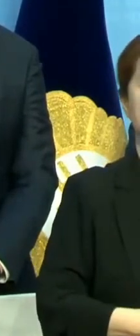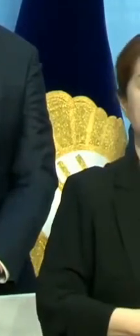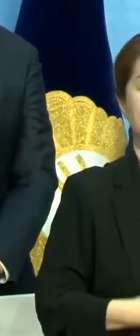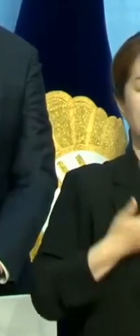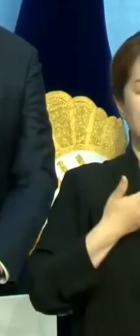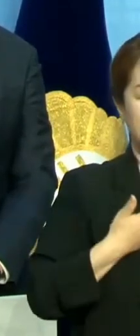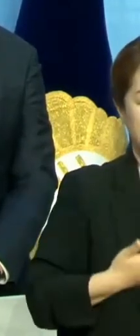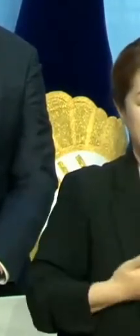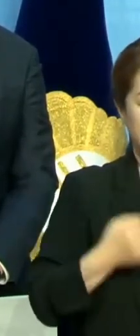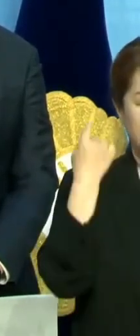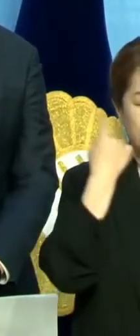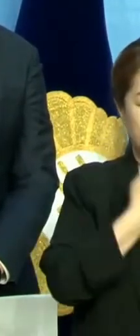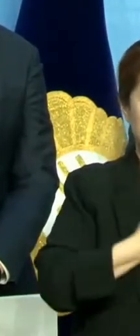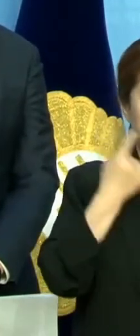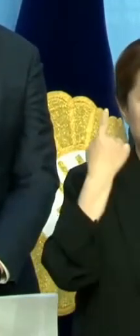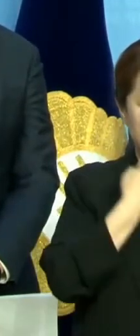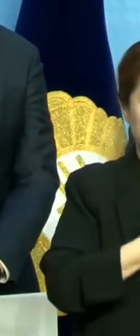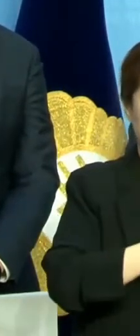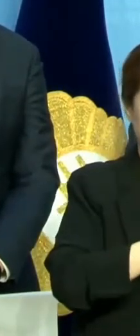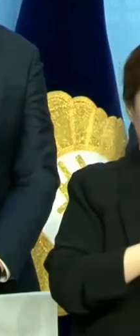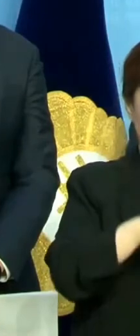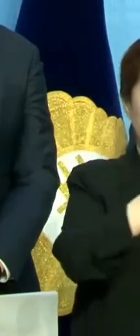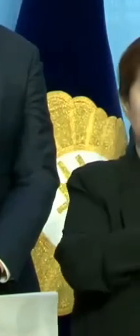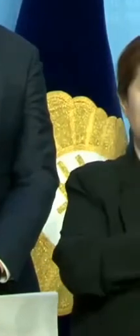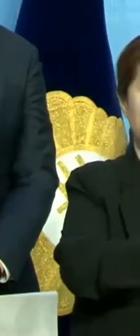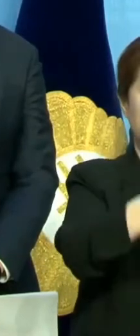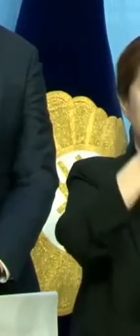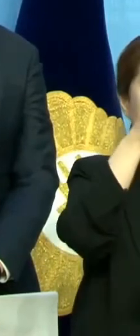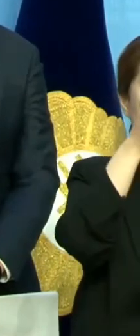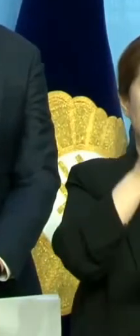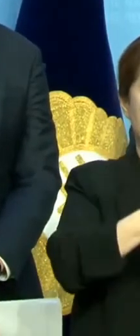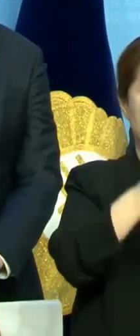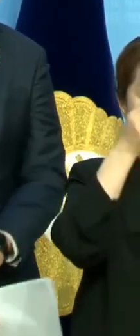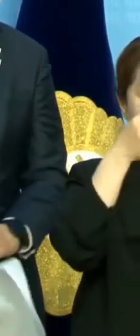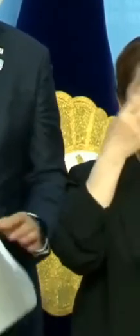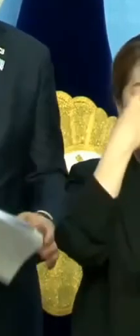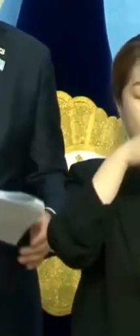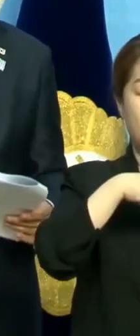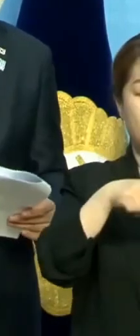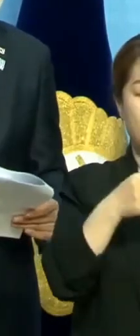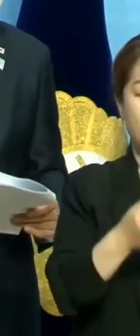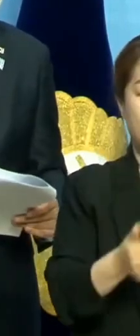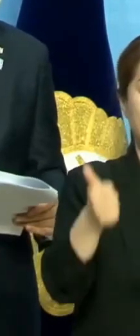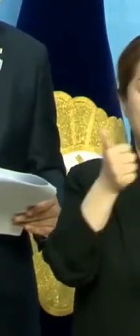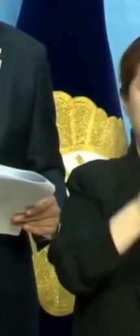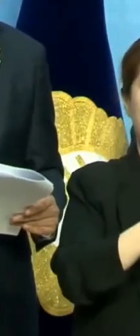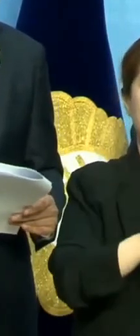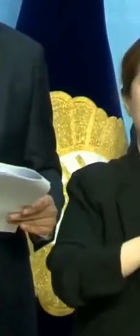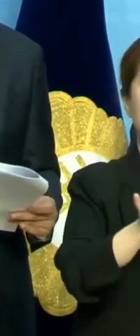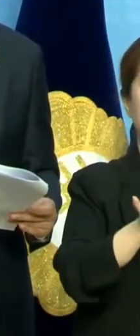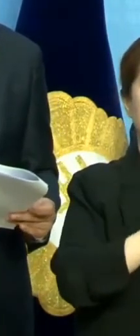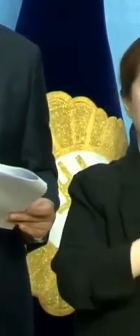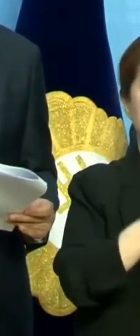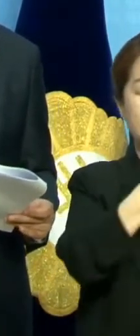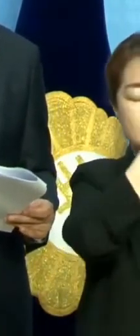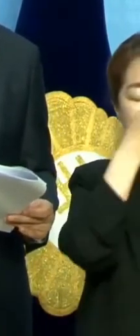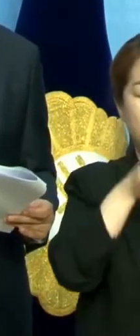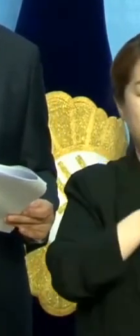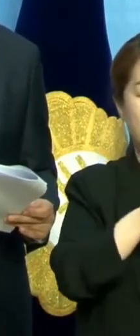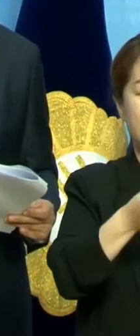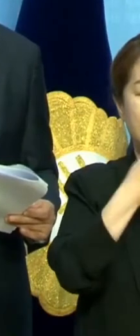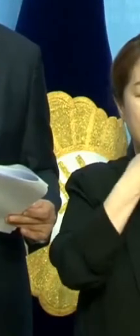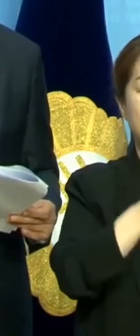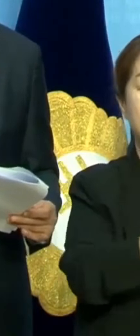천천히 상처가 쌓여 결국 이 감독 부임 1년 후부터 수면제에 의지하기